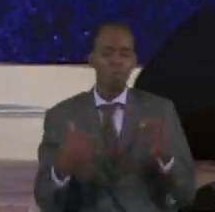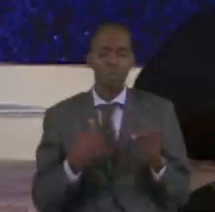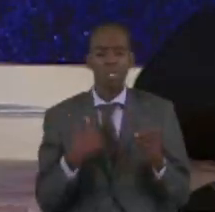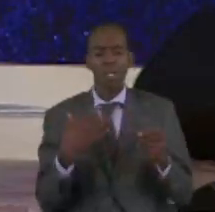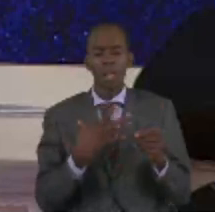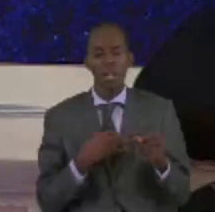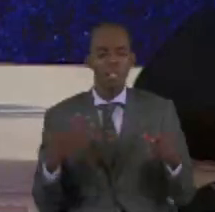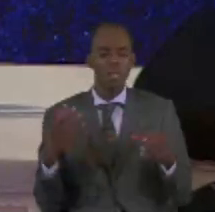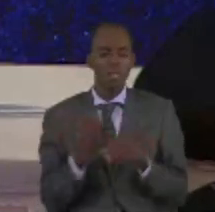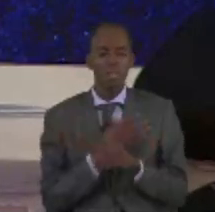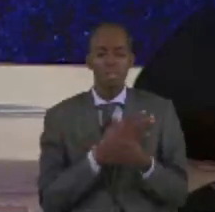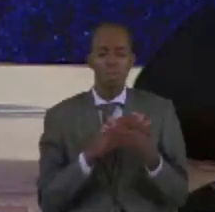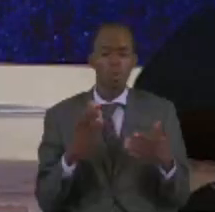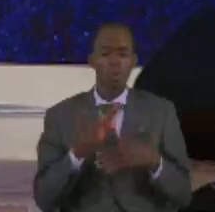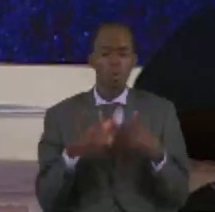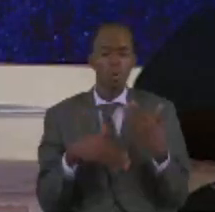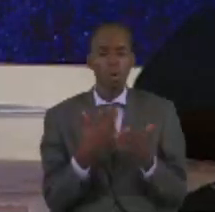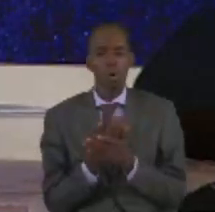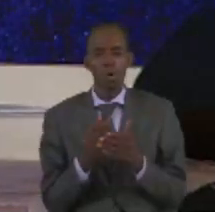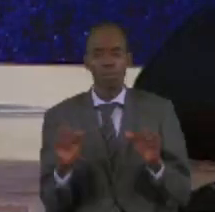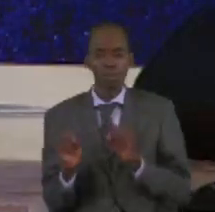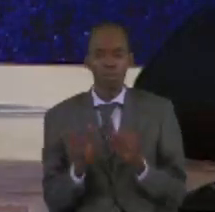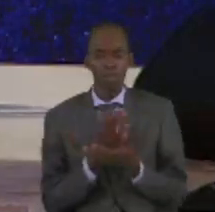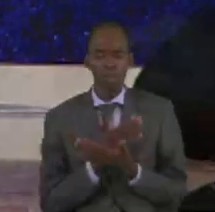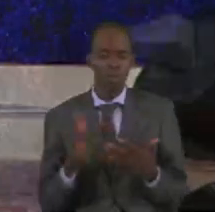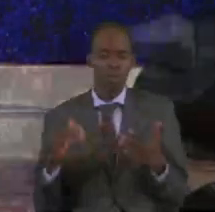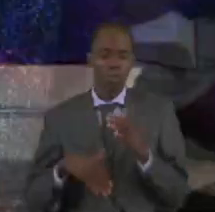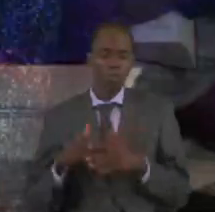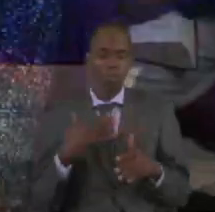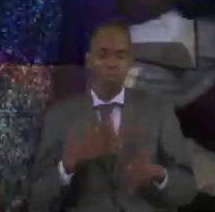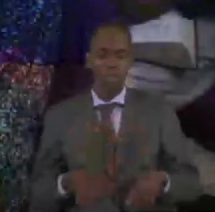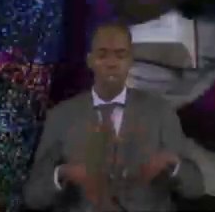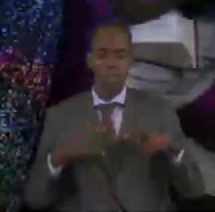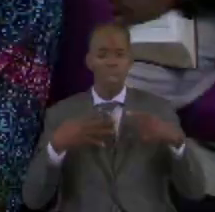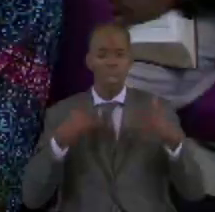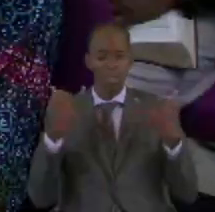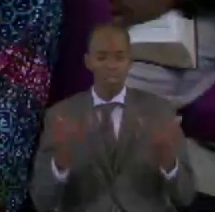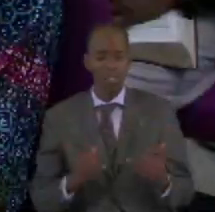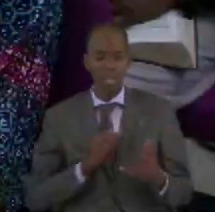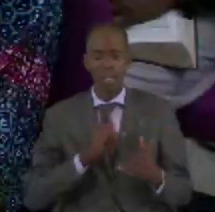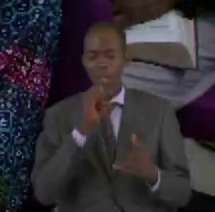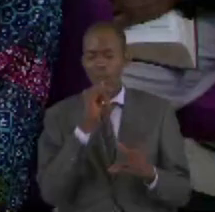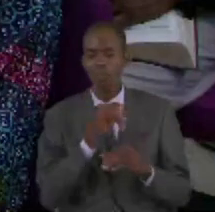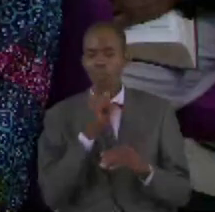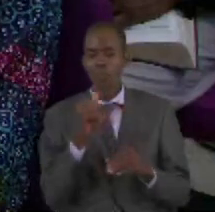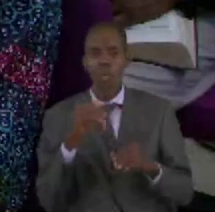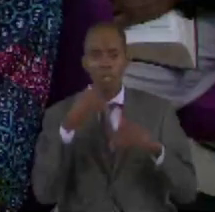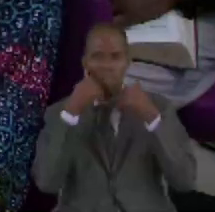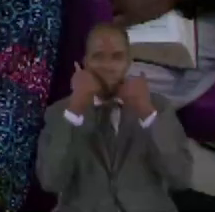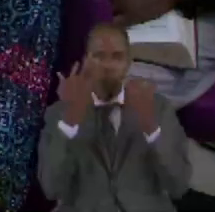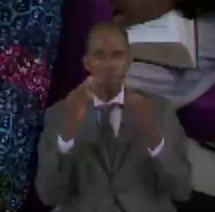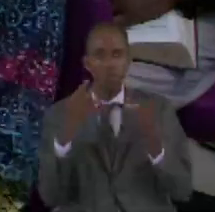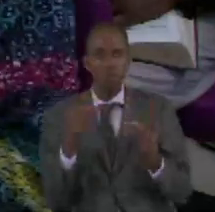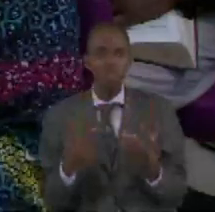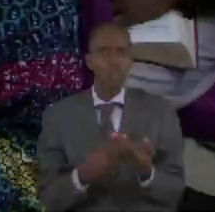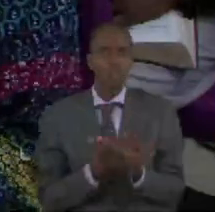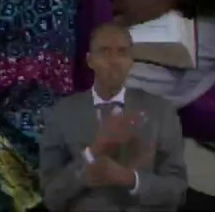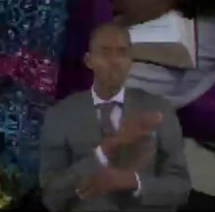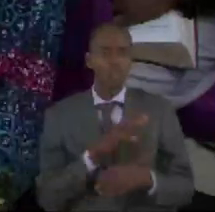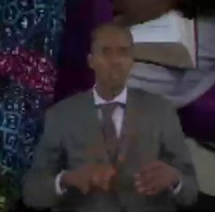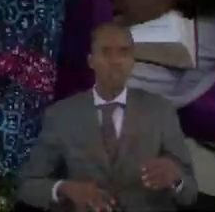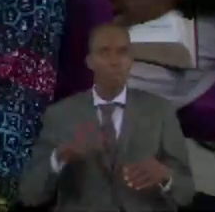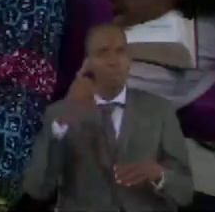transformé. Il a secoué tout ce qui est ébranlable de ma vie. Et maintenant, je n'ai pas honte, car